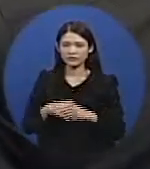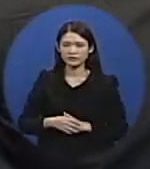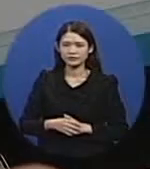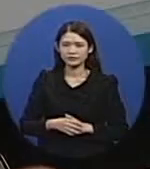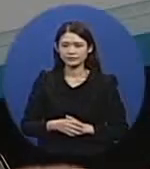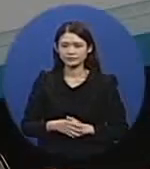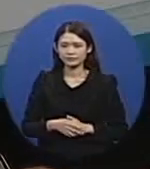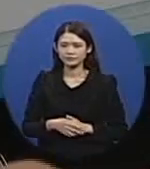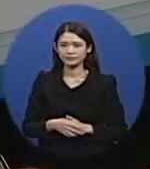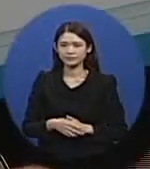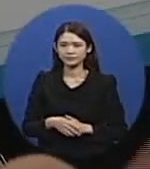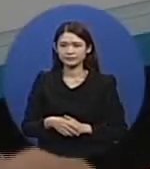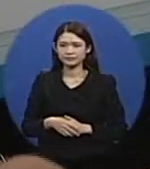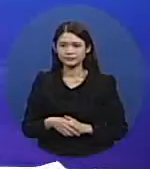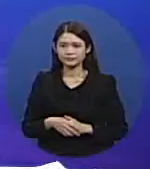복지TV 뉴스 박정인입니다.